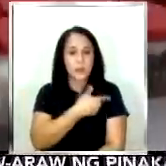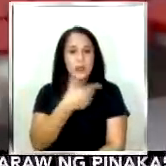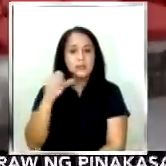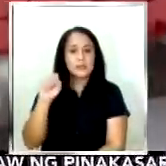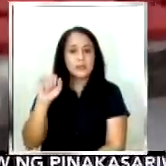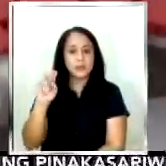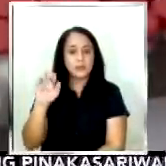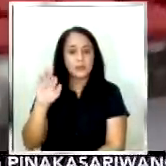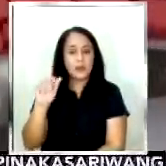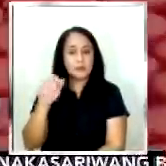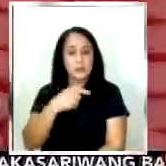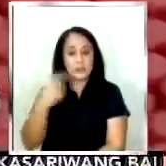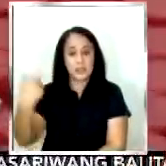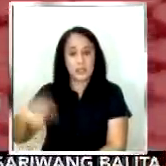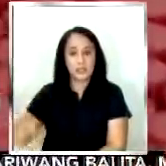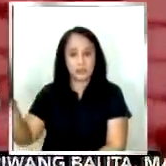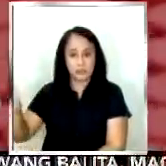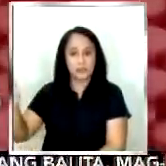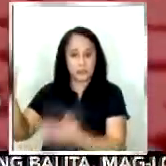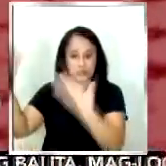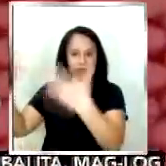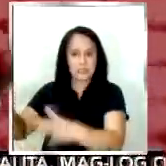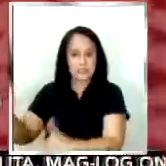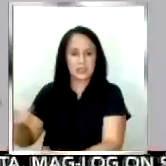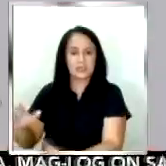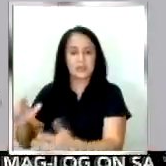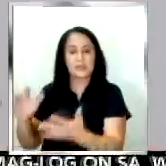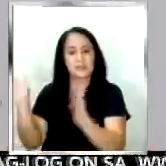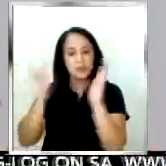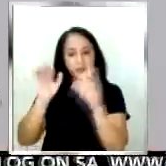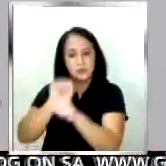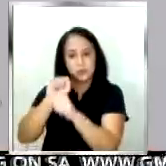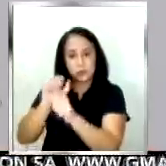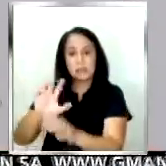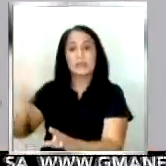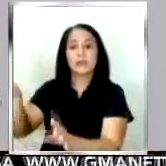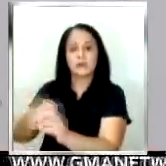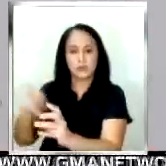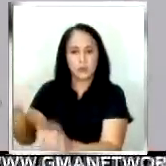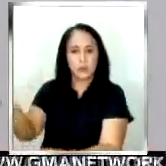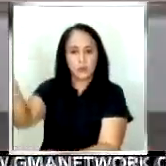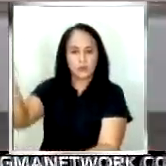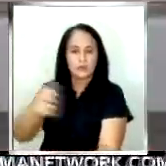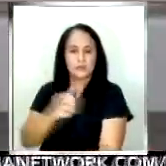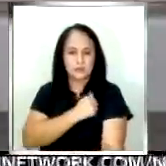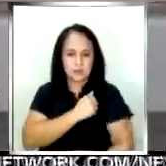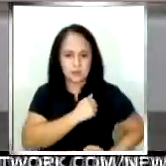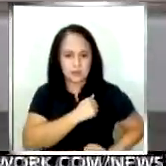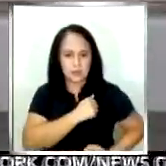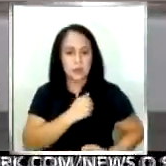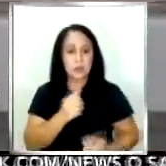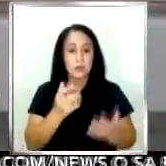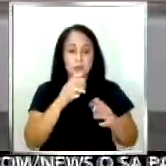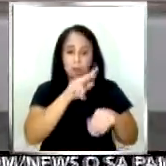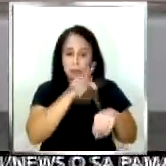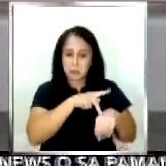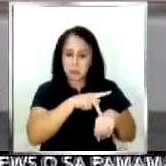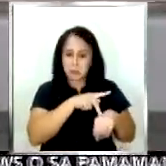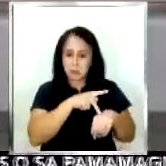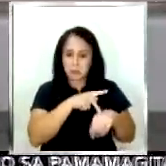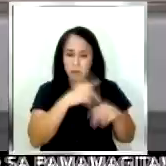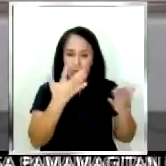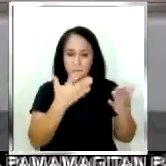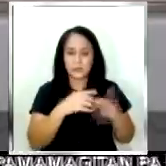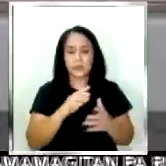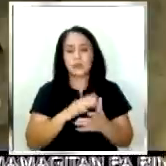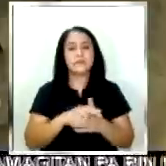kanilang frontliners kabilang ang kanilang mga sundalo. Wala pang impormasyon ang Pilipinas kaugnay sa ginagawang phase 3 clinical trial